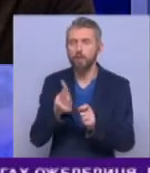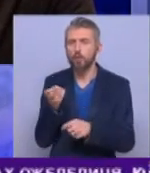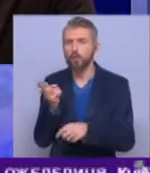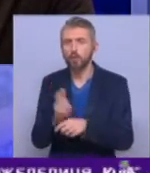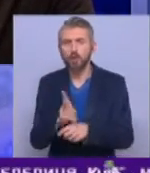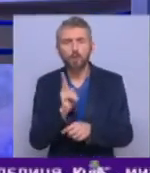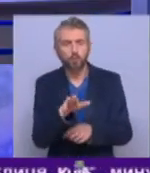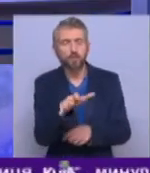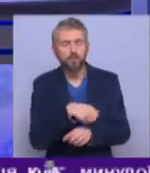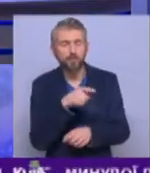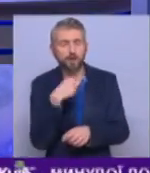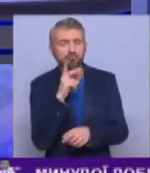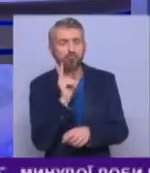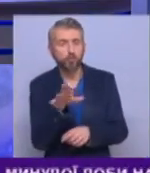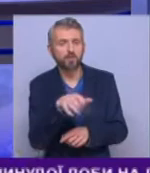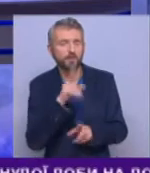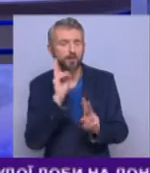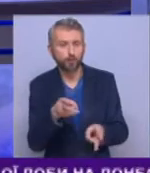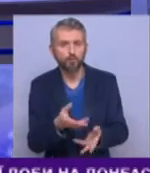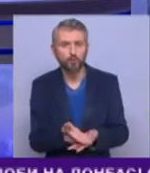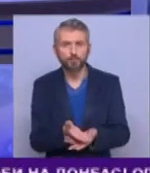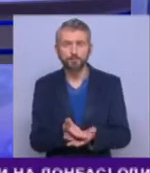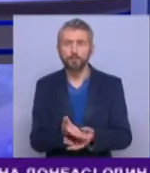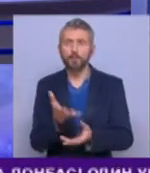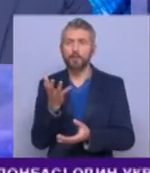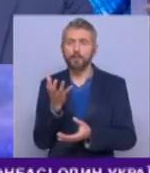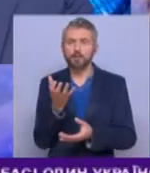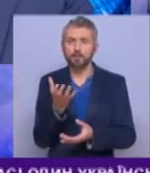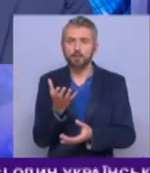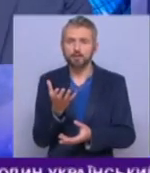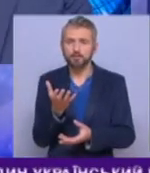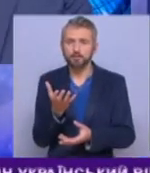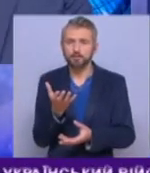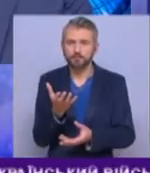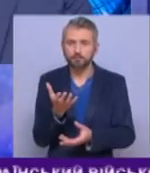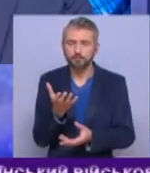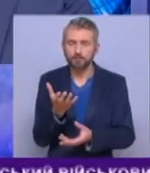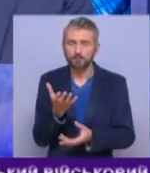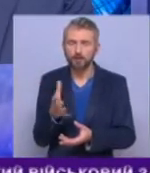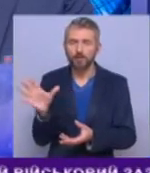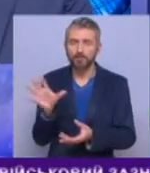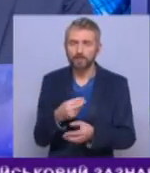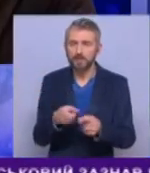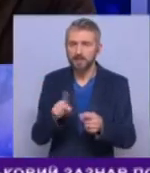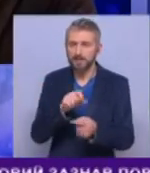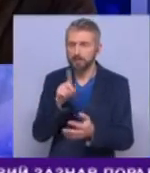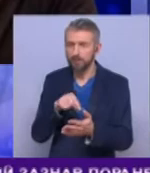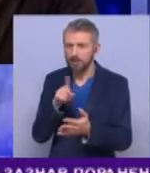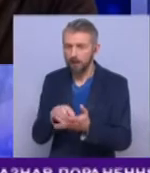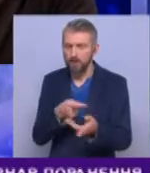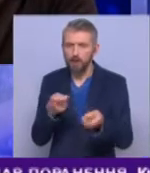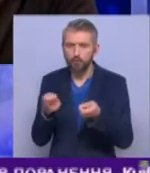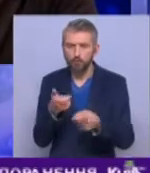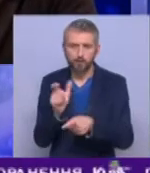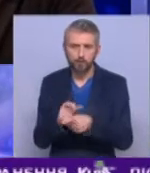хтось зняв, вона ж говорить, що хтось зняв, невідомо. Тобто, ще так, раз вам, поліцію визвати? Ви знаєте, всі ці питання регулюються